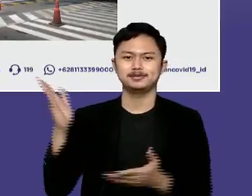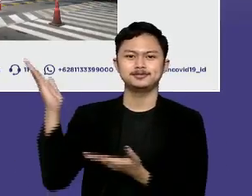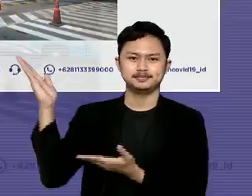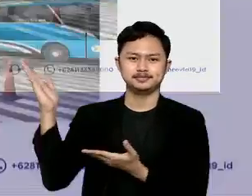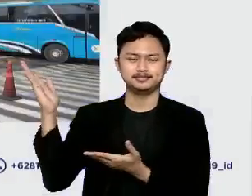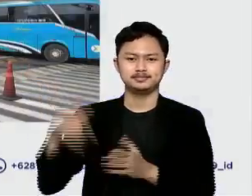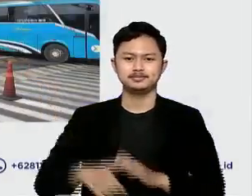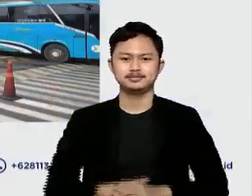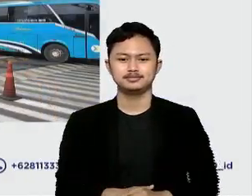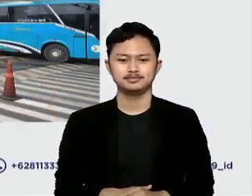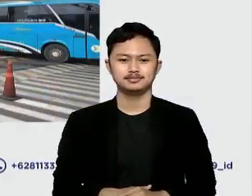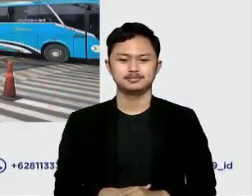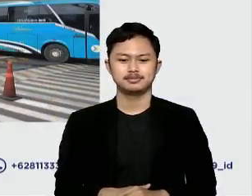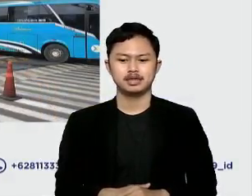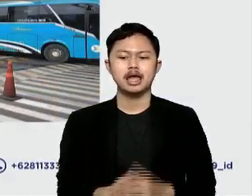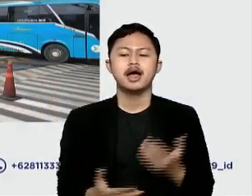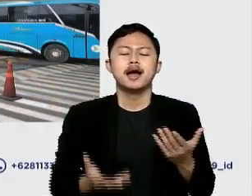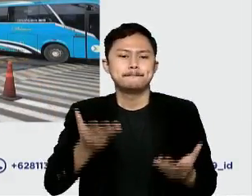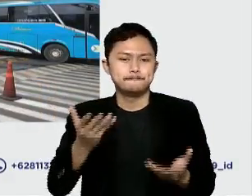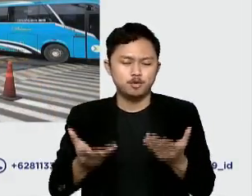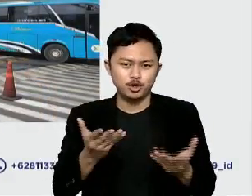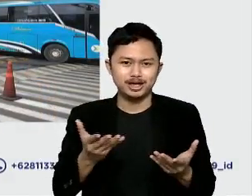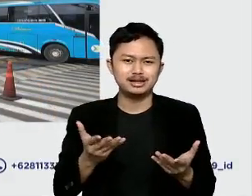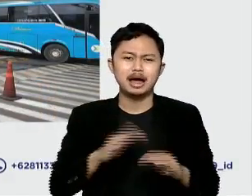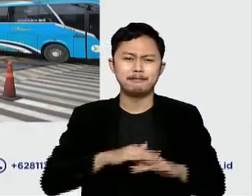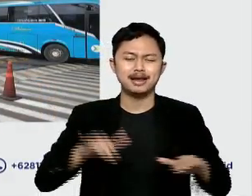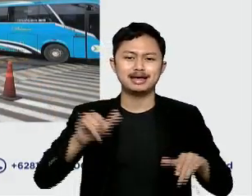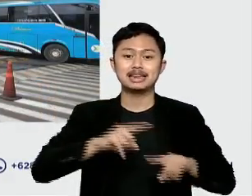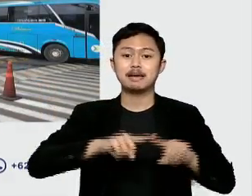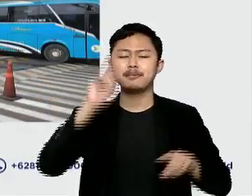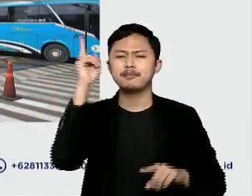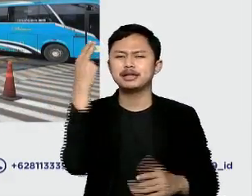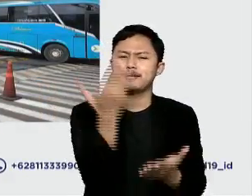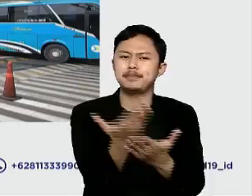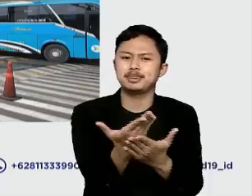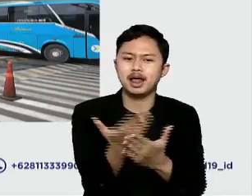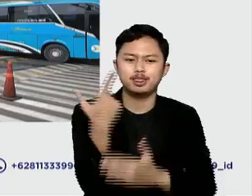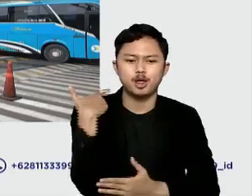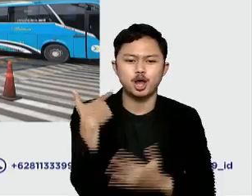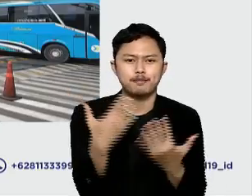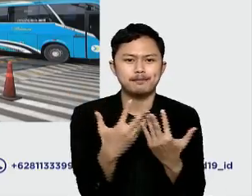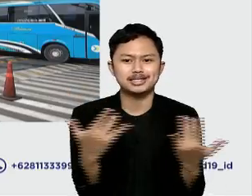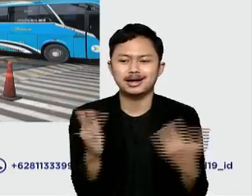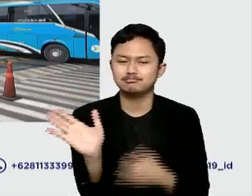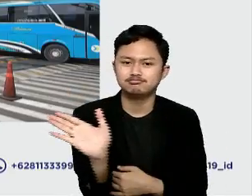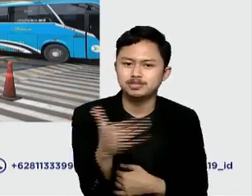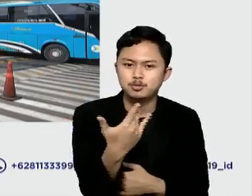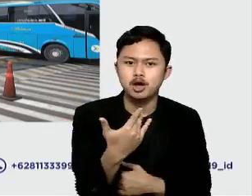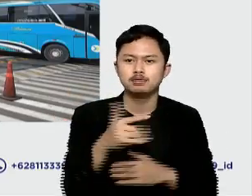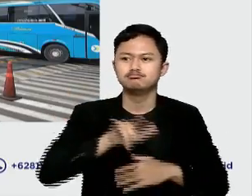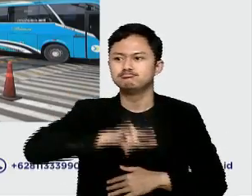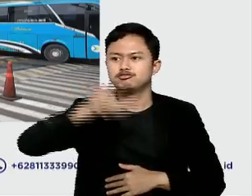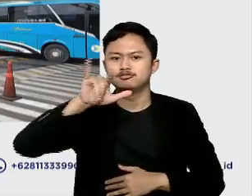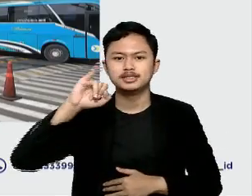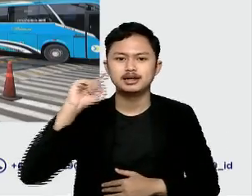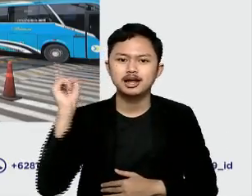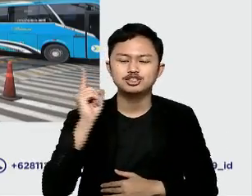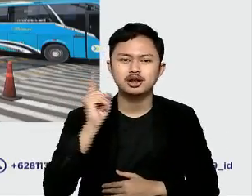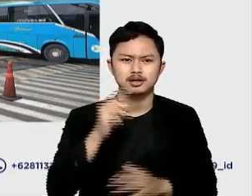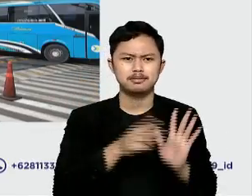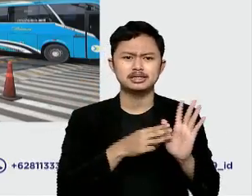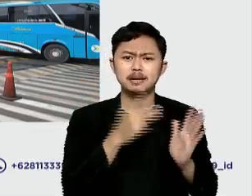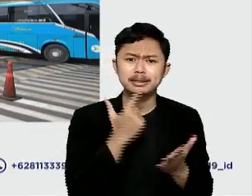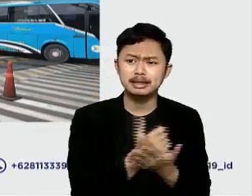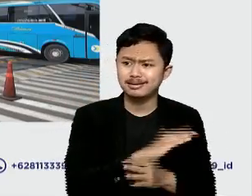terkendali. Walau begitu, pemerintah tetap menghimbau masyarakat untuk tidak bepergian ke luar negeri jika